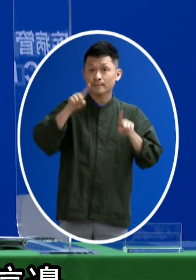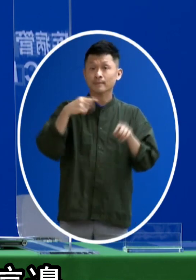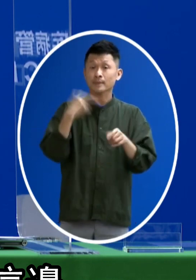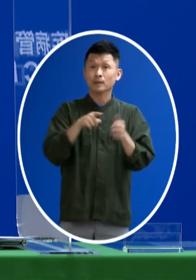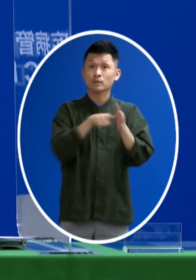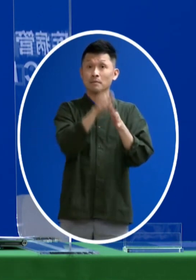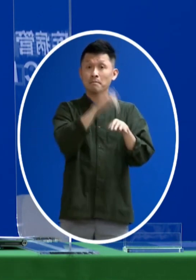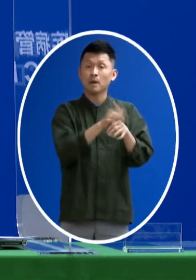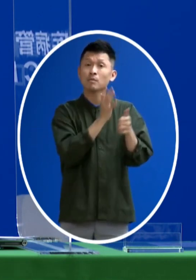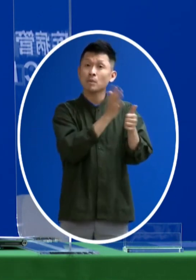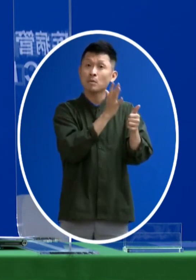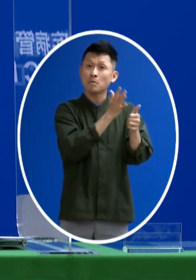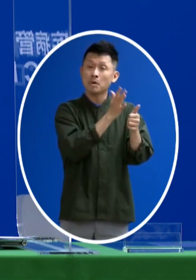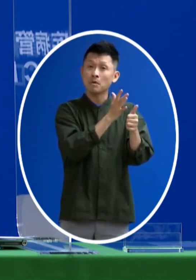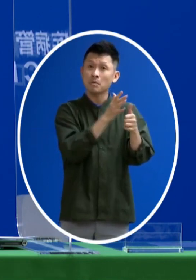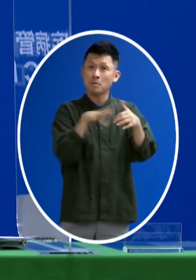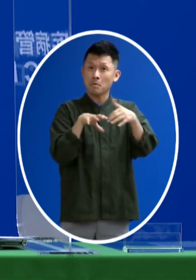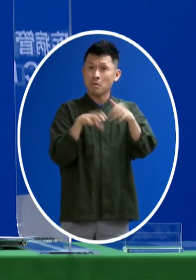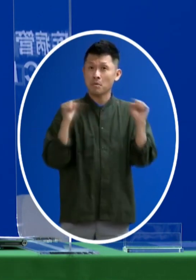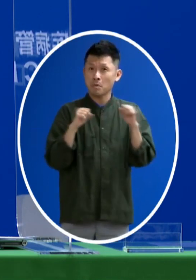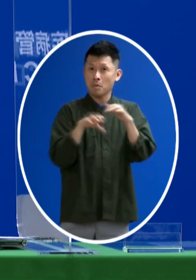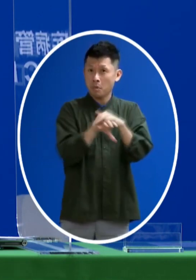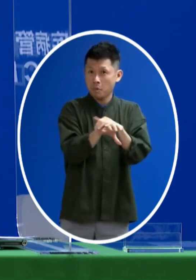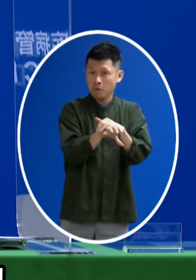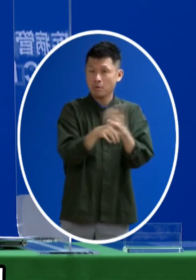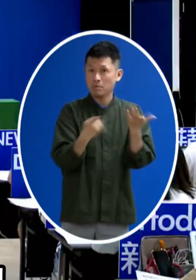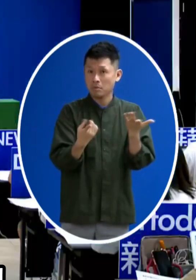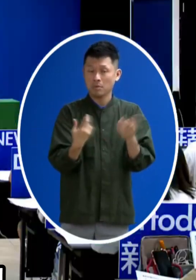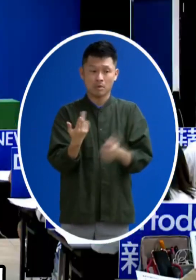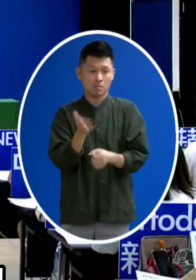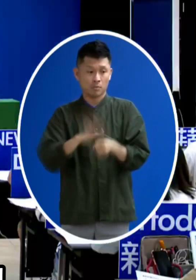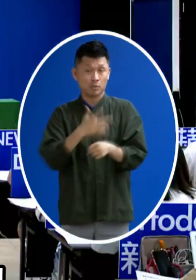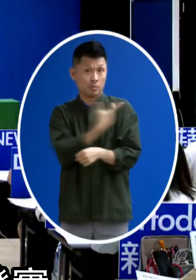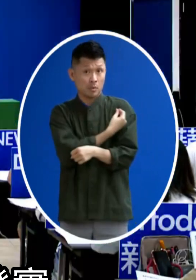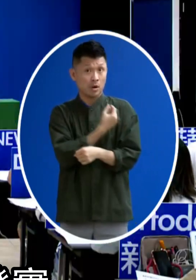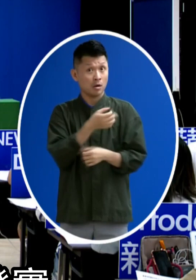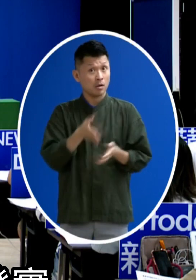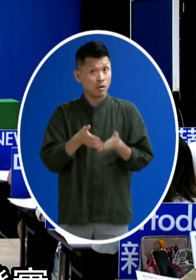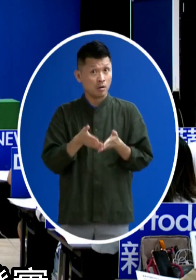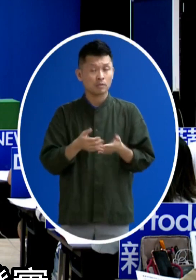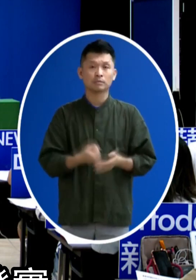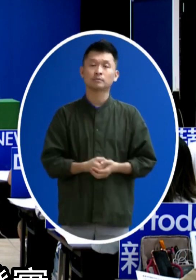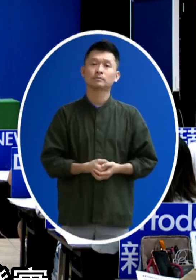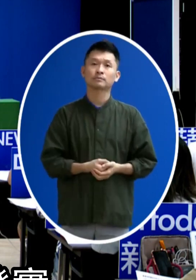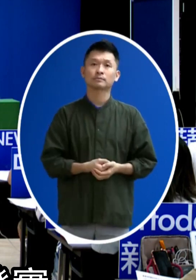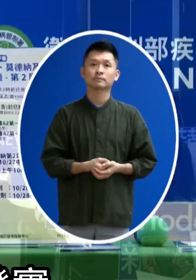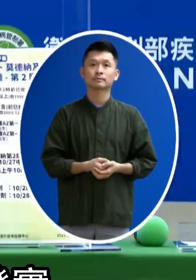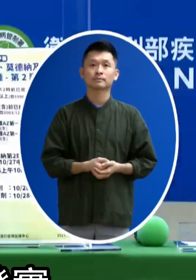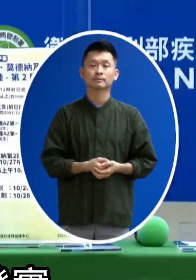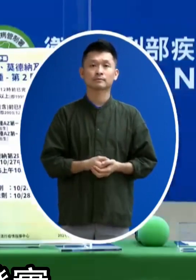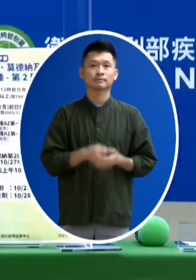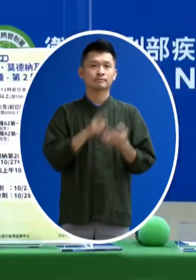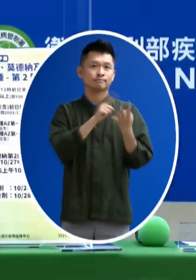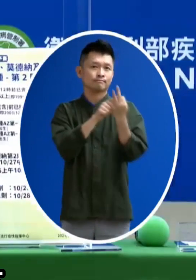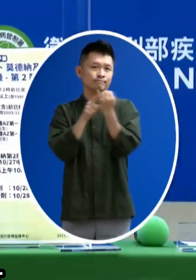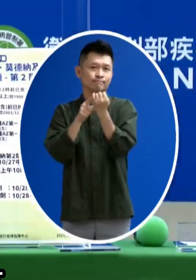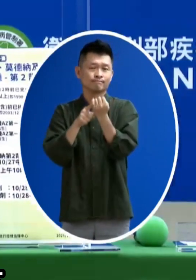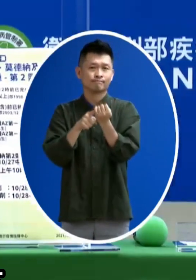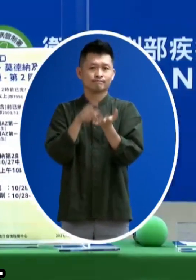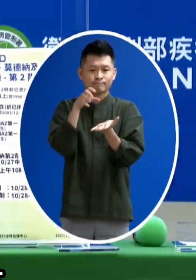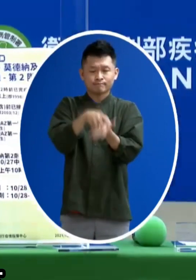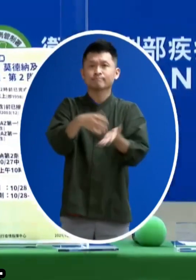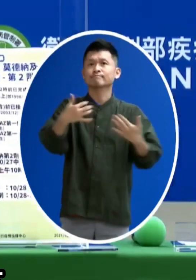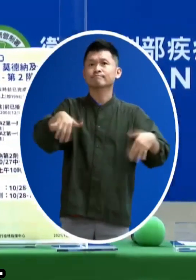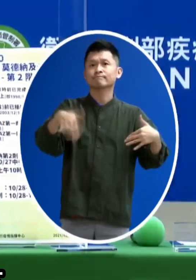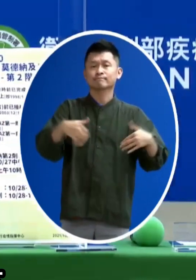专家这边是否还在补打。 我还是要强调今天这事情并没有被证实啊、哦，